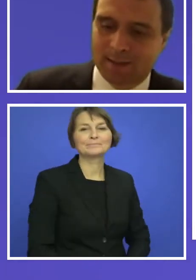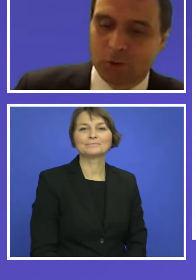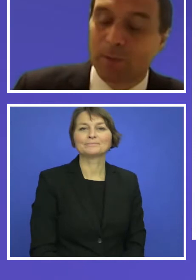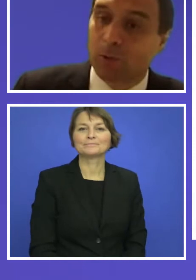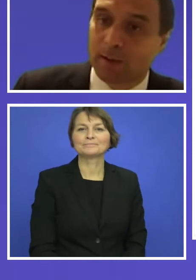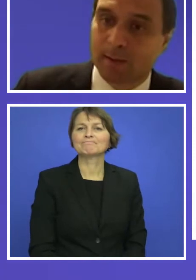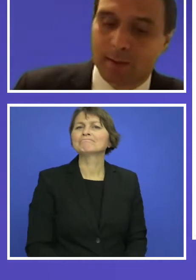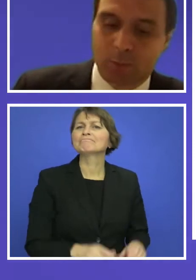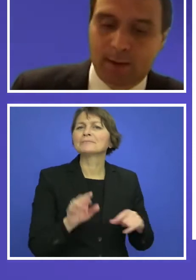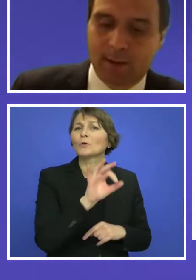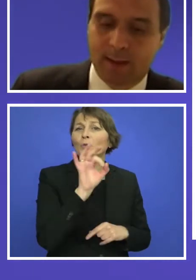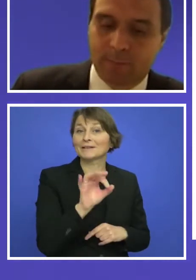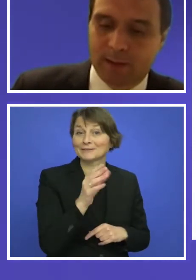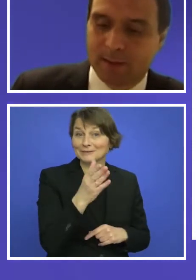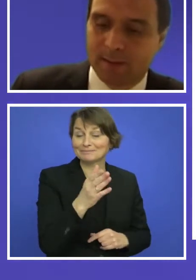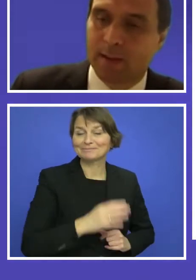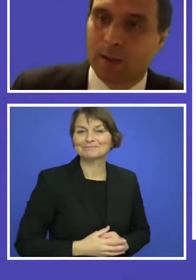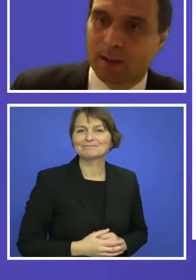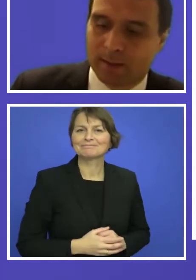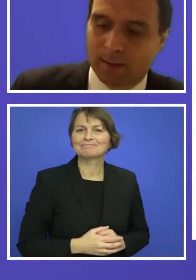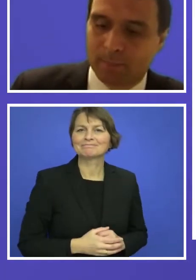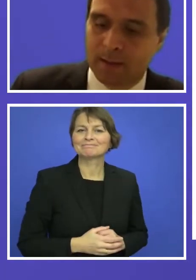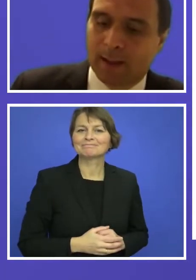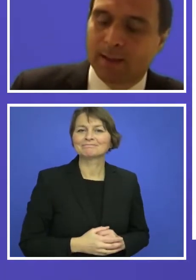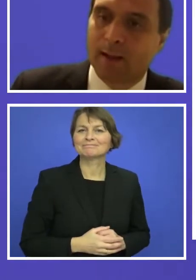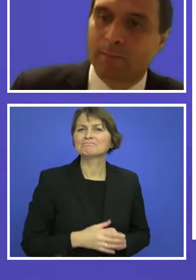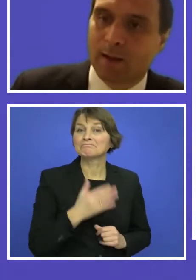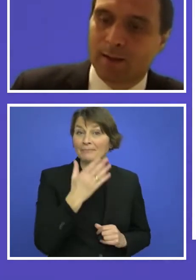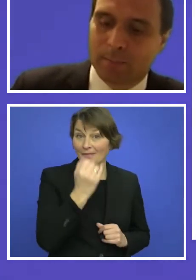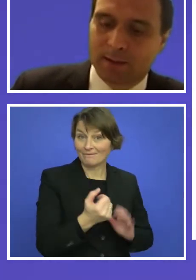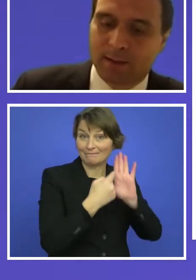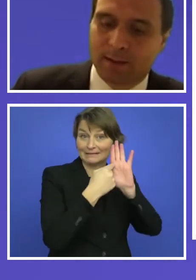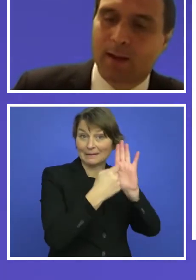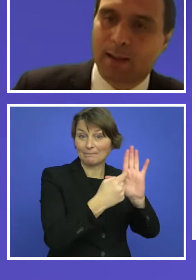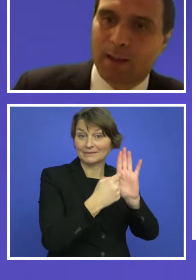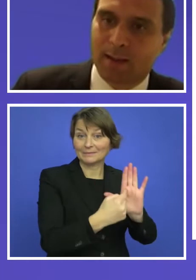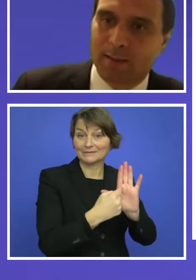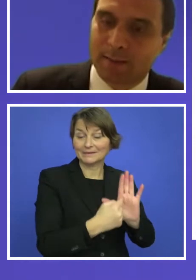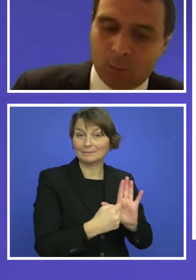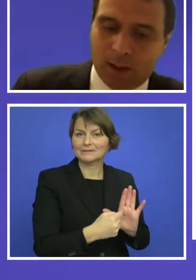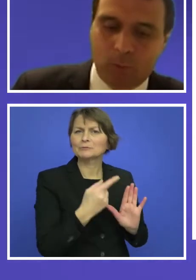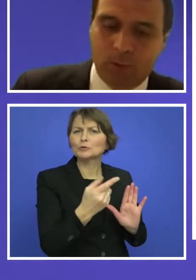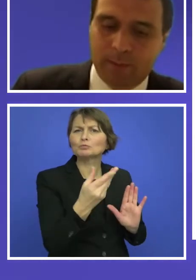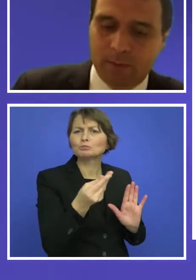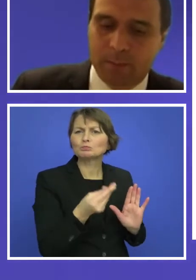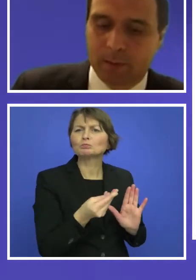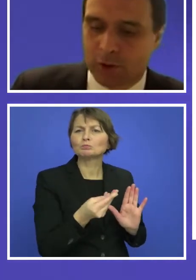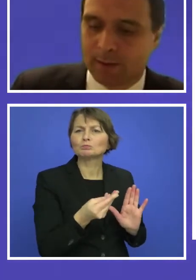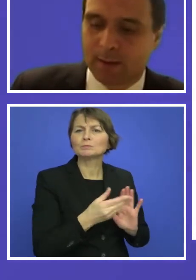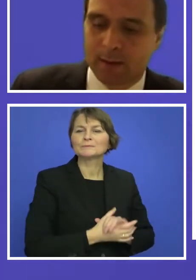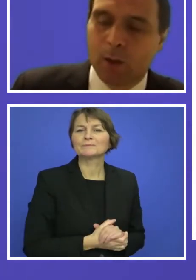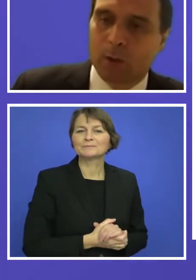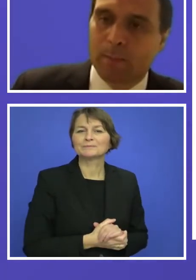الأمثلة التي يمكنك تقديمها كصحفية مصرية وعربية عن الأفكار النمطية القائمة على النوع أو ما